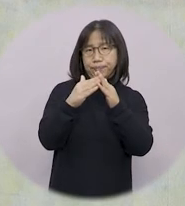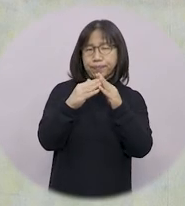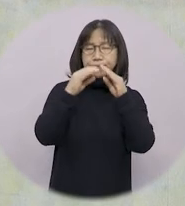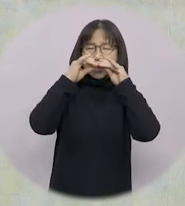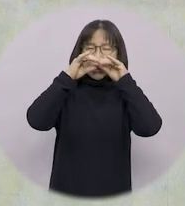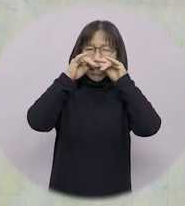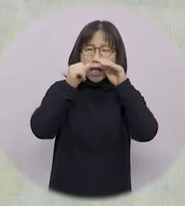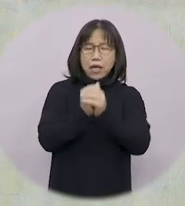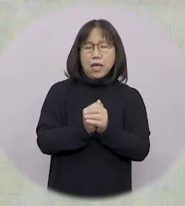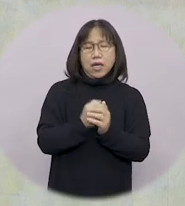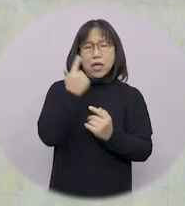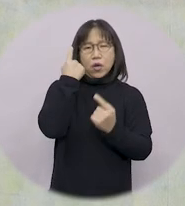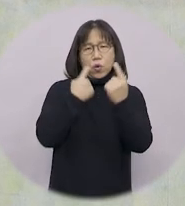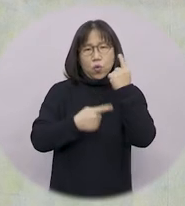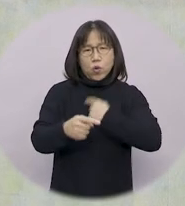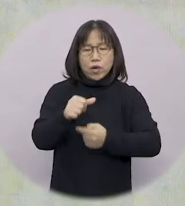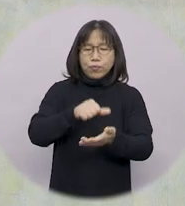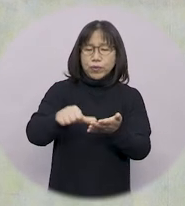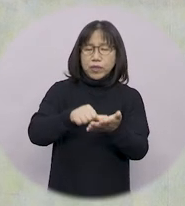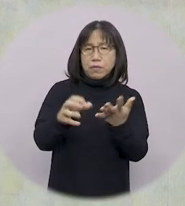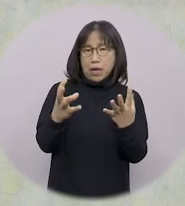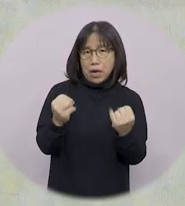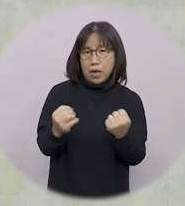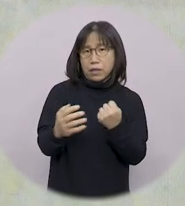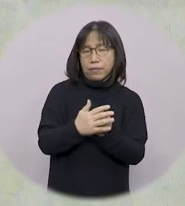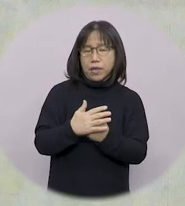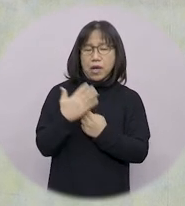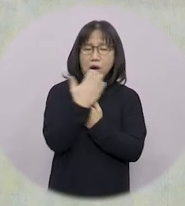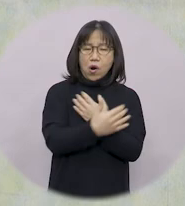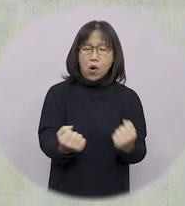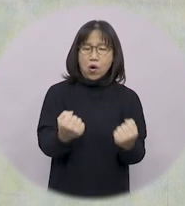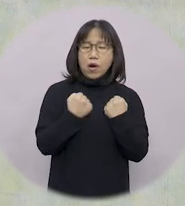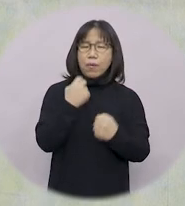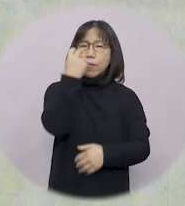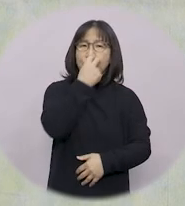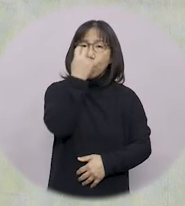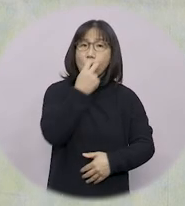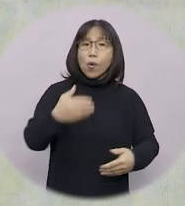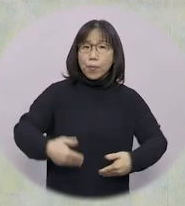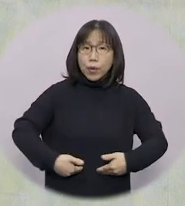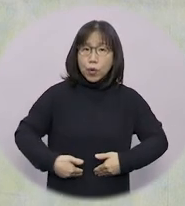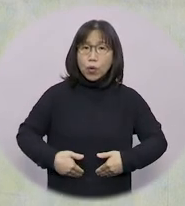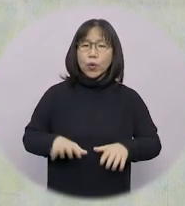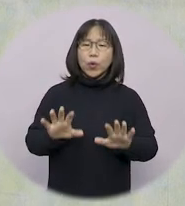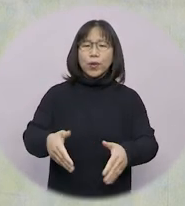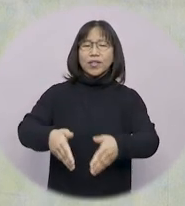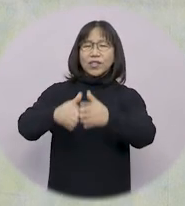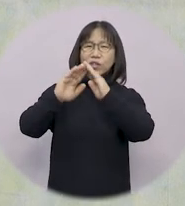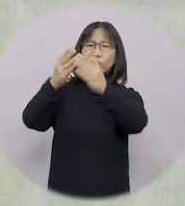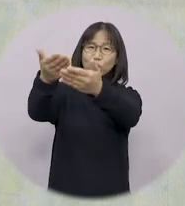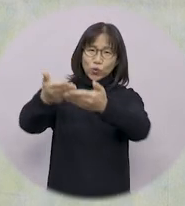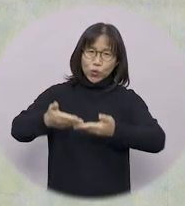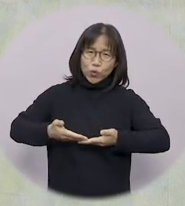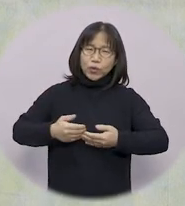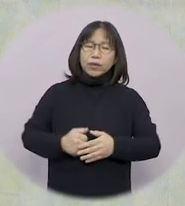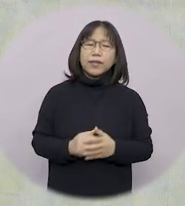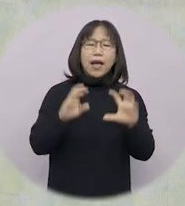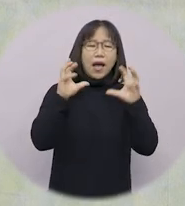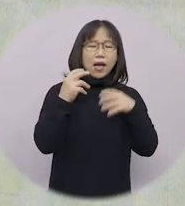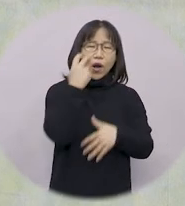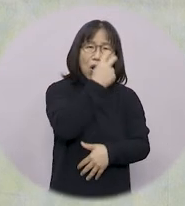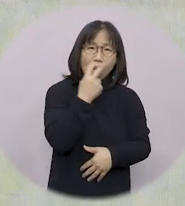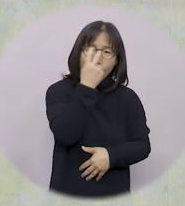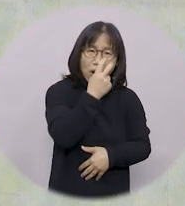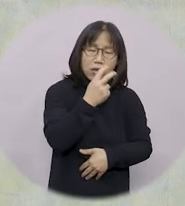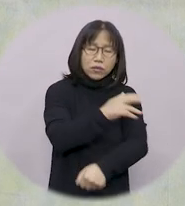미세먼지 um 우치 가 아이들이 굉장히 취약해서 건강 보호가 필수적인데 이번에 설치 해 주셔 가지고 어어 아이들의